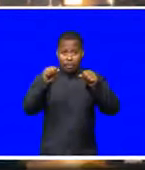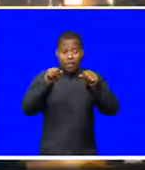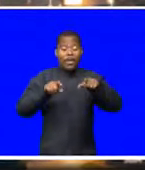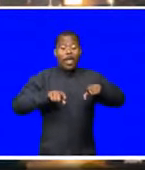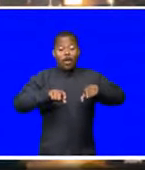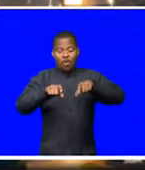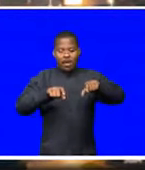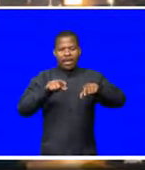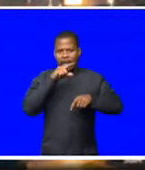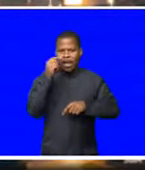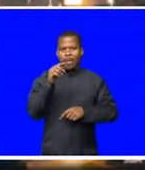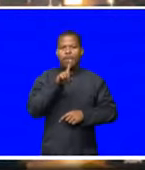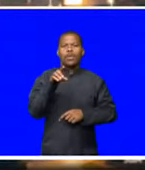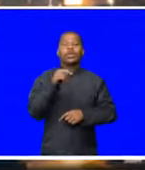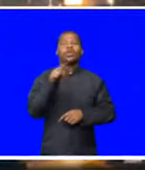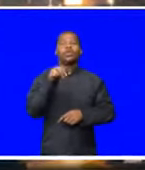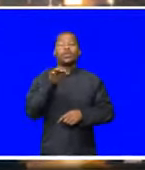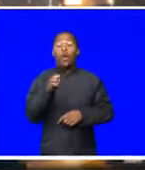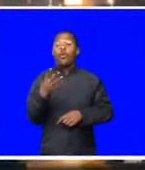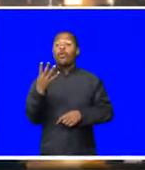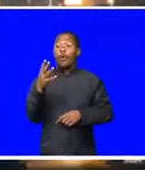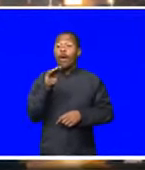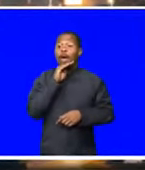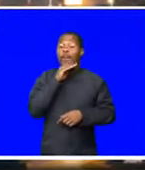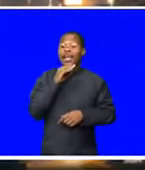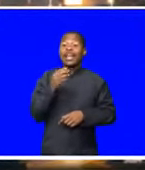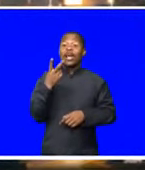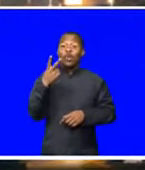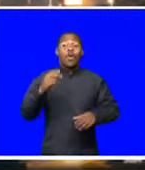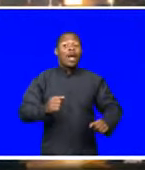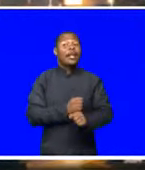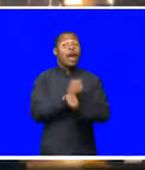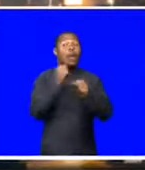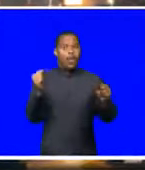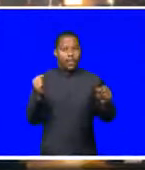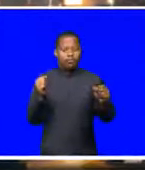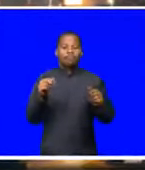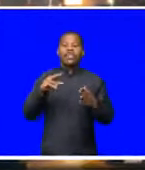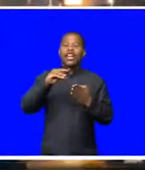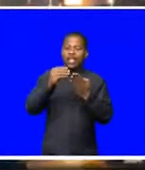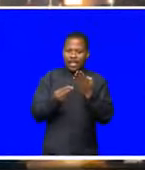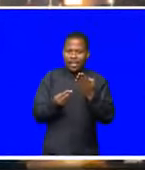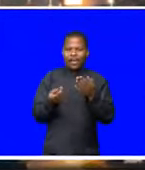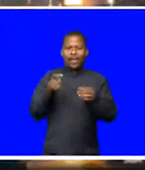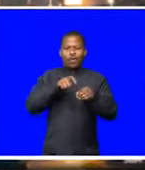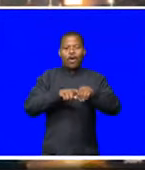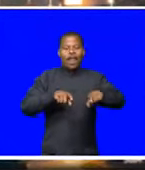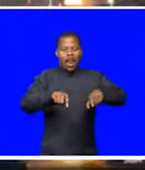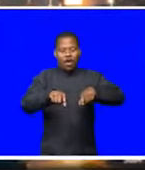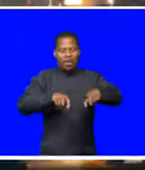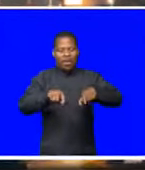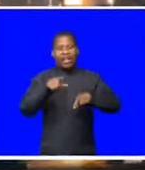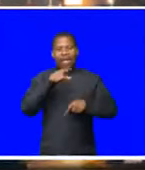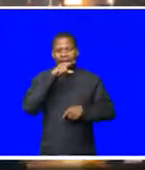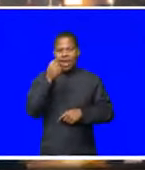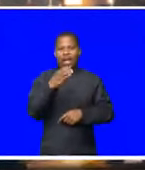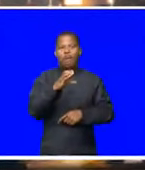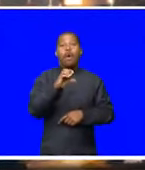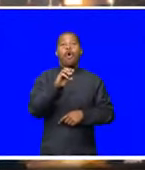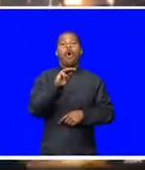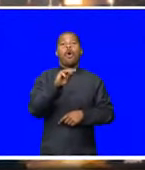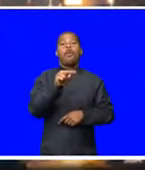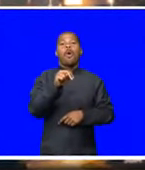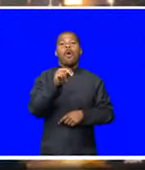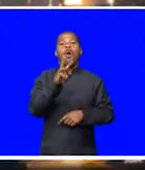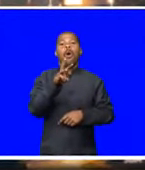ngenela imidlalo yeAmazon 4 lababili labatawudlala kahle ngibe labatawuthola ke lithikithi lekungenela imidlalo yeCommonwealth letawubanjelwa even laseNgilandi